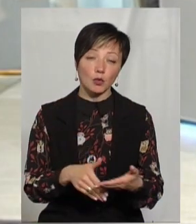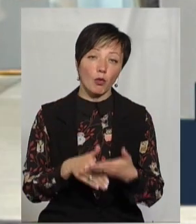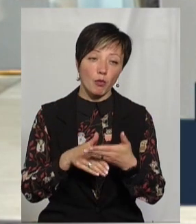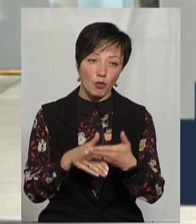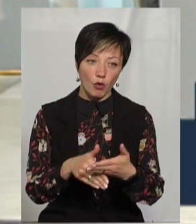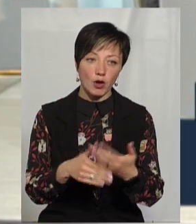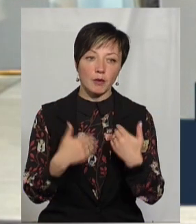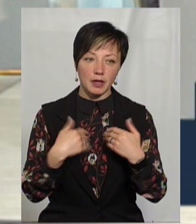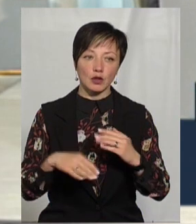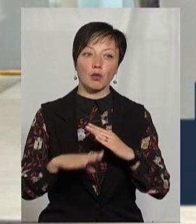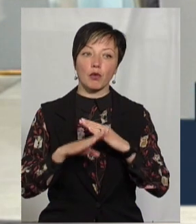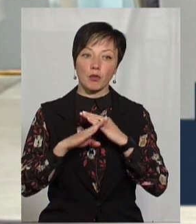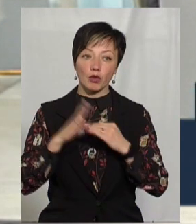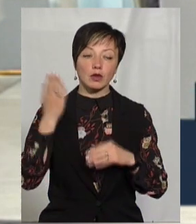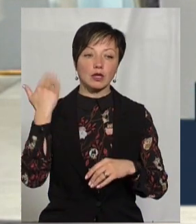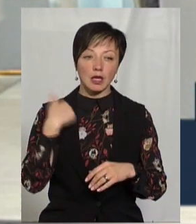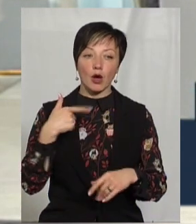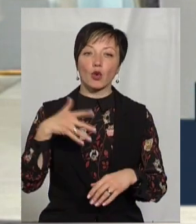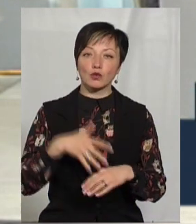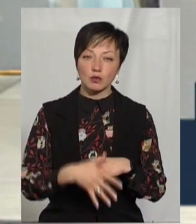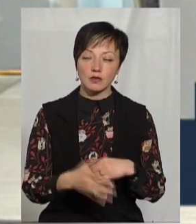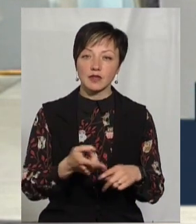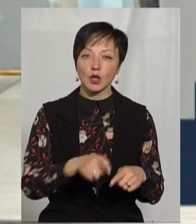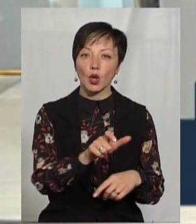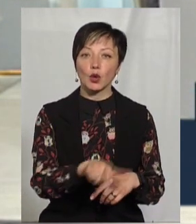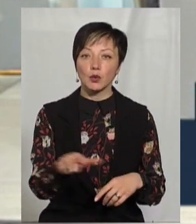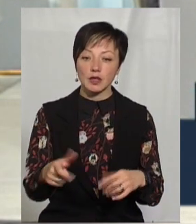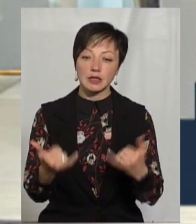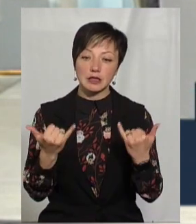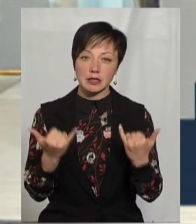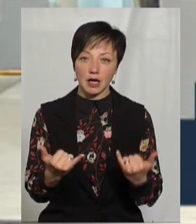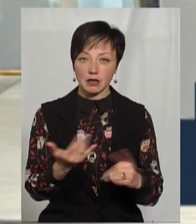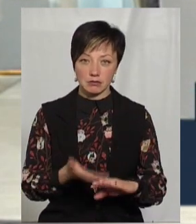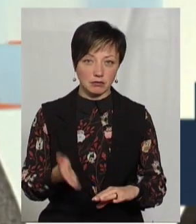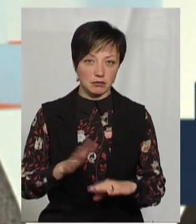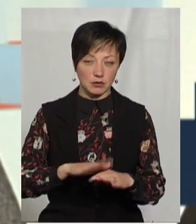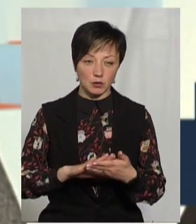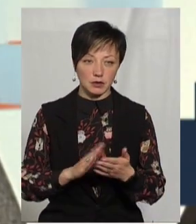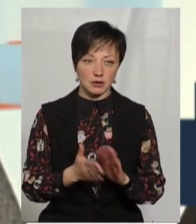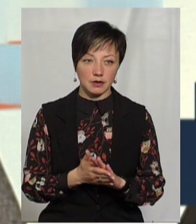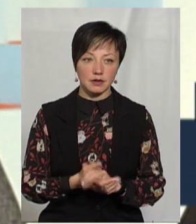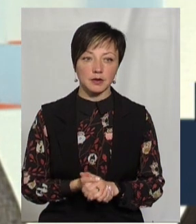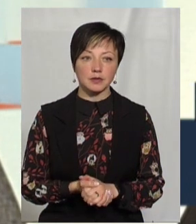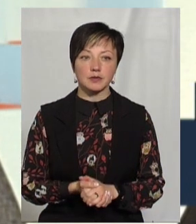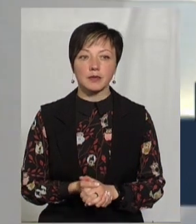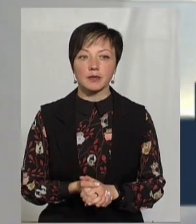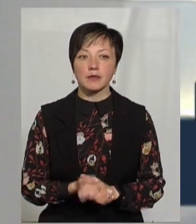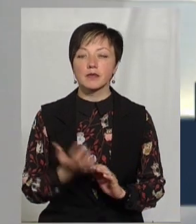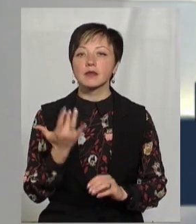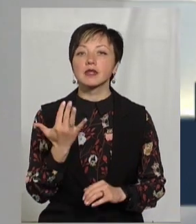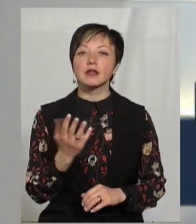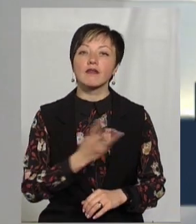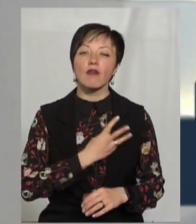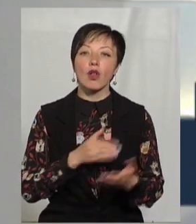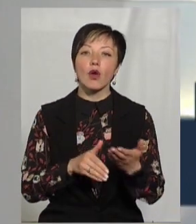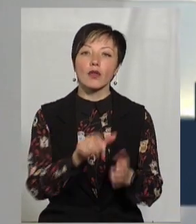звернутися за допомогою, і мені допомогли свого часу, і я розумів цих людей, які зараз знаходяться в цих скрутних обставинах. Скільки зараз